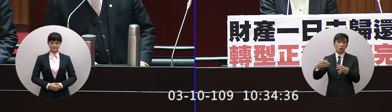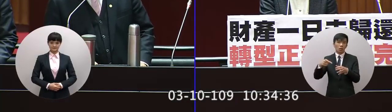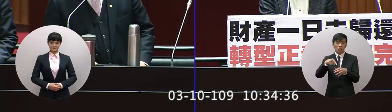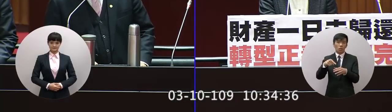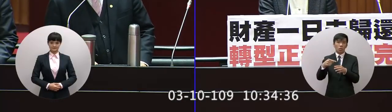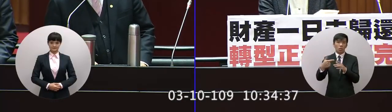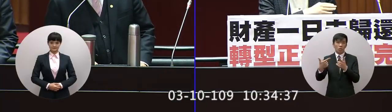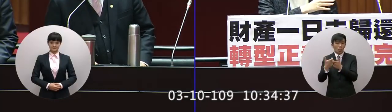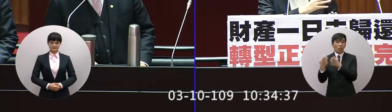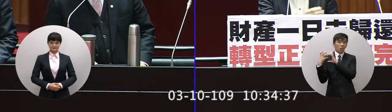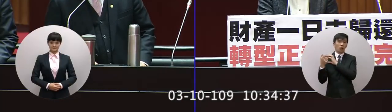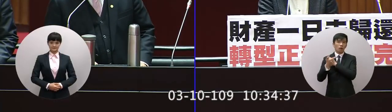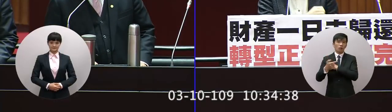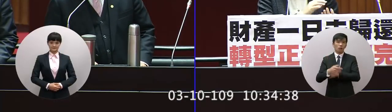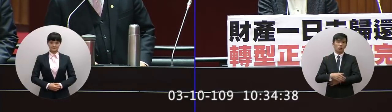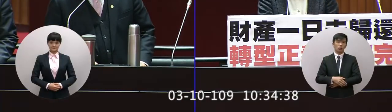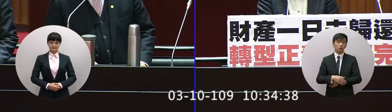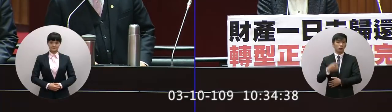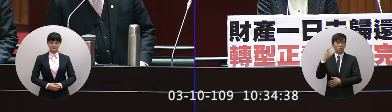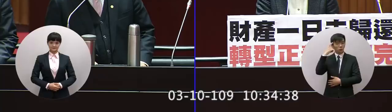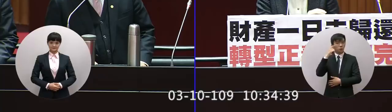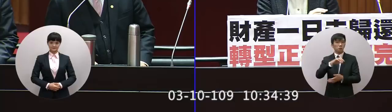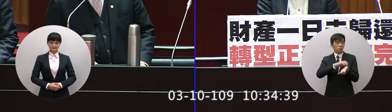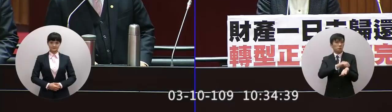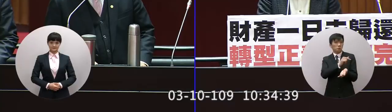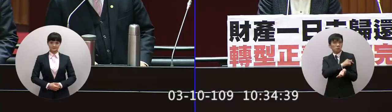说，医疗资源这里有没有要再去扩充的